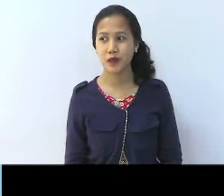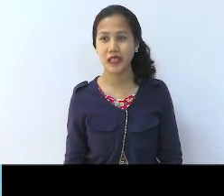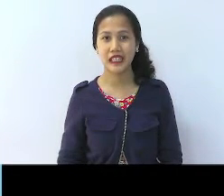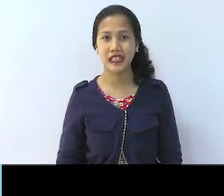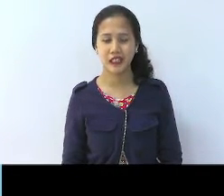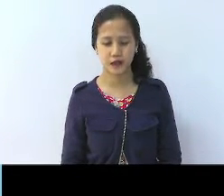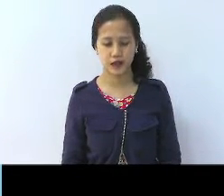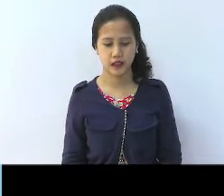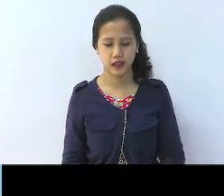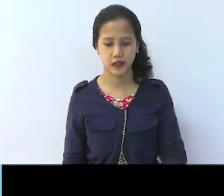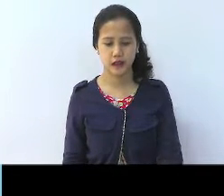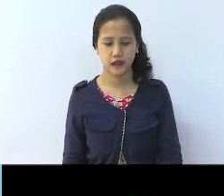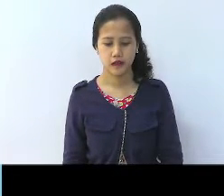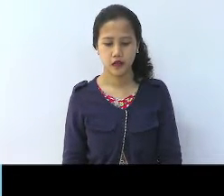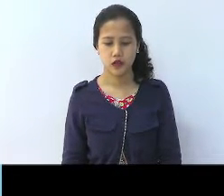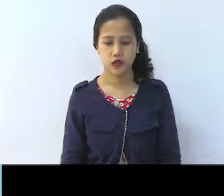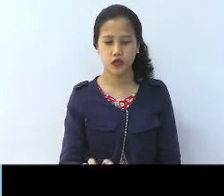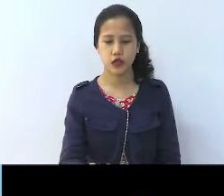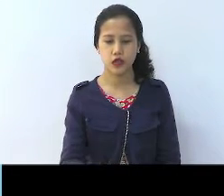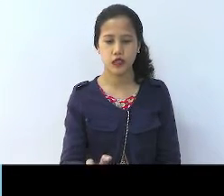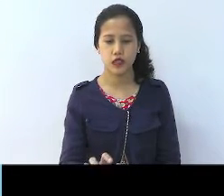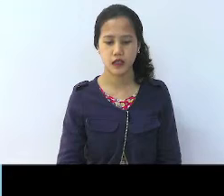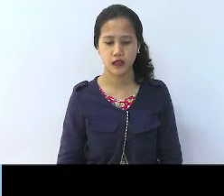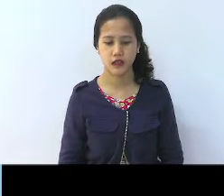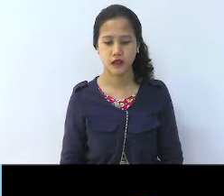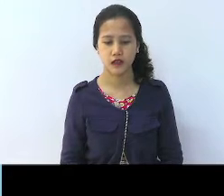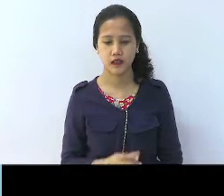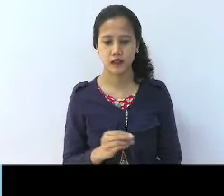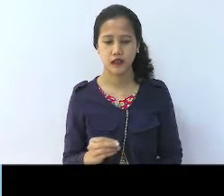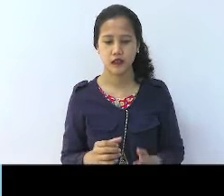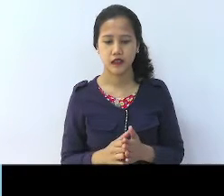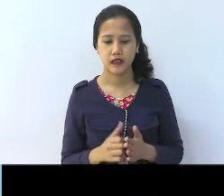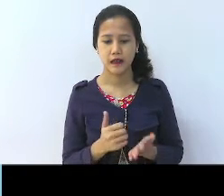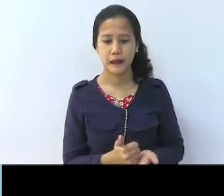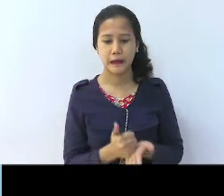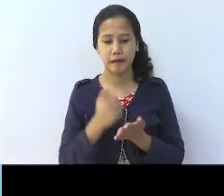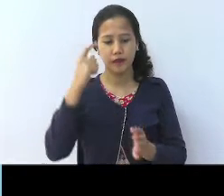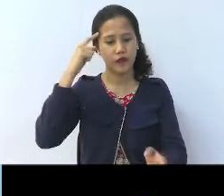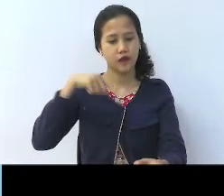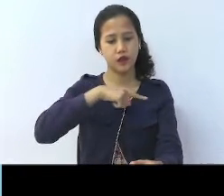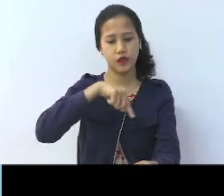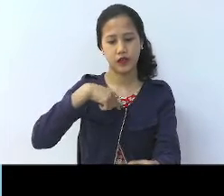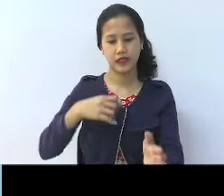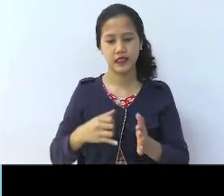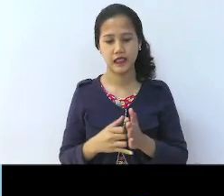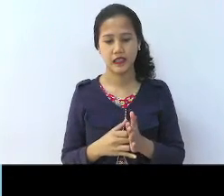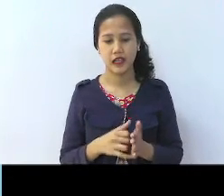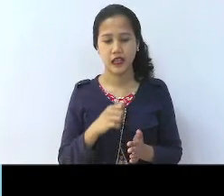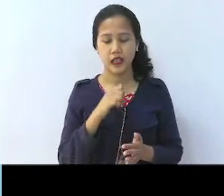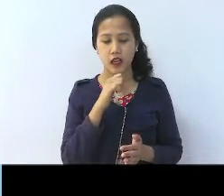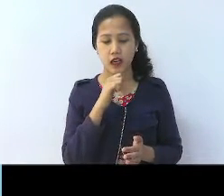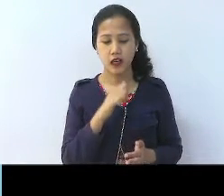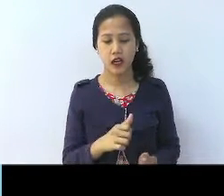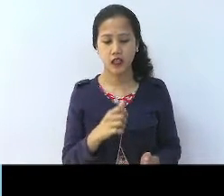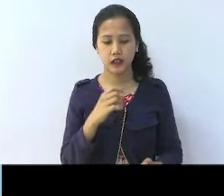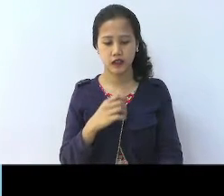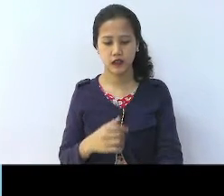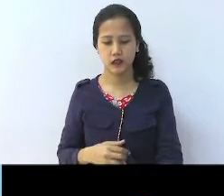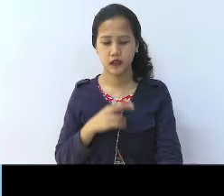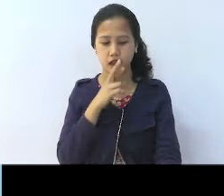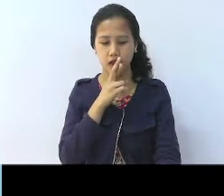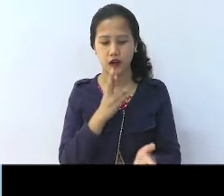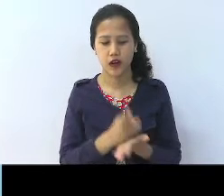TMD. Yan. Minsan tinatawag din itong temporomandibular joint dysfunction o TMJ dysfunction. Ito